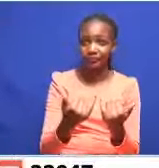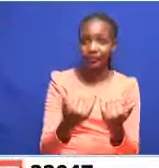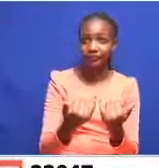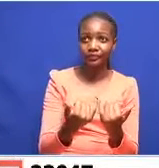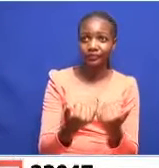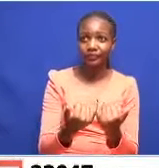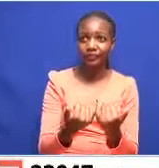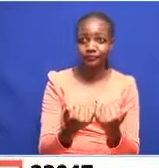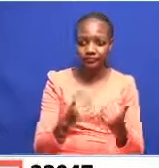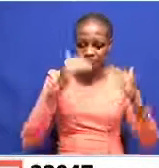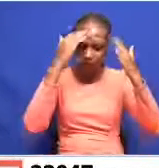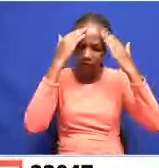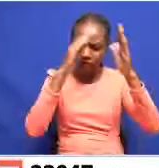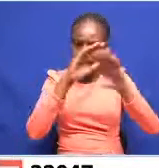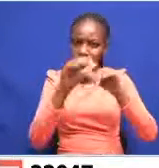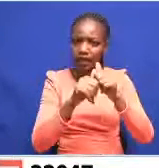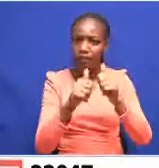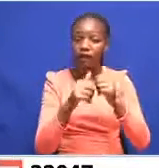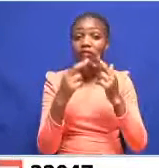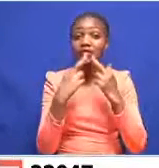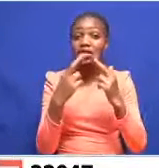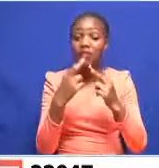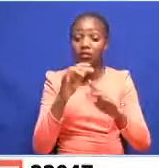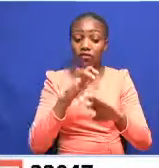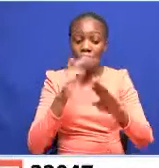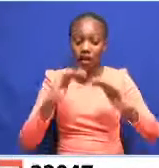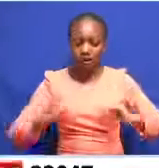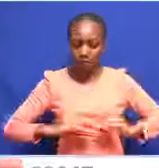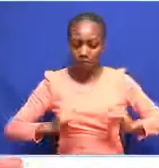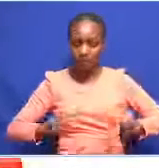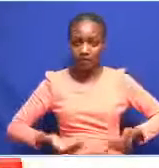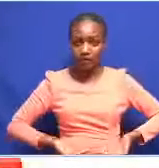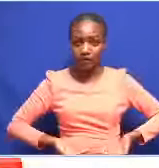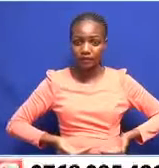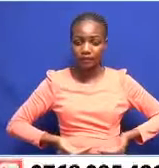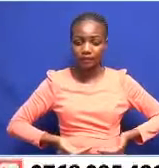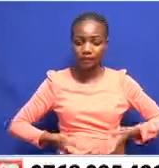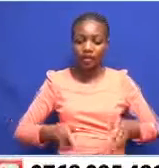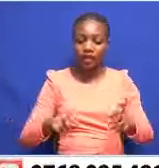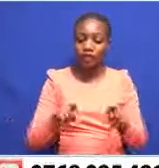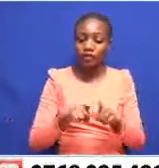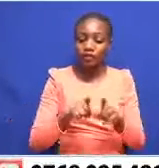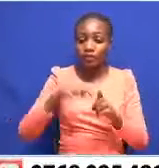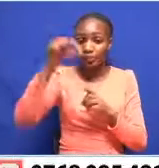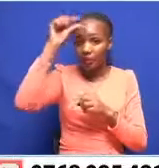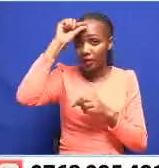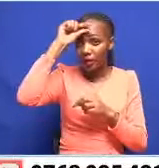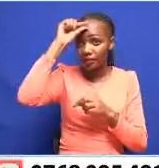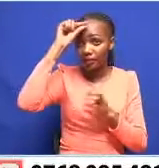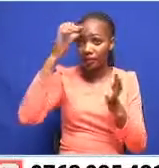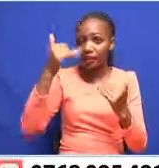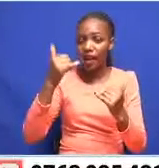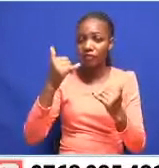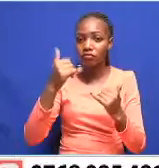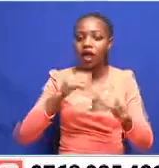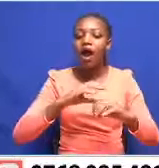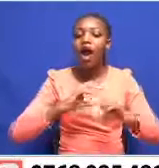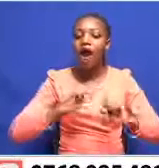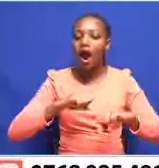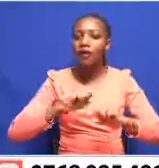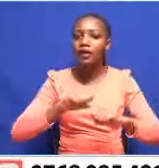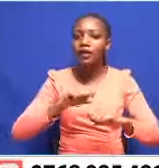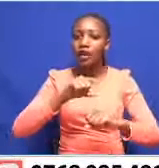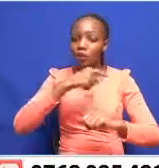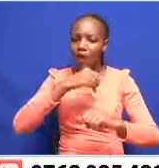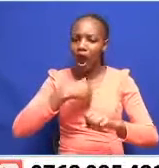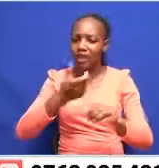takwimu zinazotolewa kuhusiana na mimba za mapema msimu huu wa janga la corona. Serikali hata hivyo ikikubali kuwa kuna